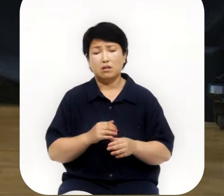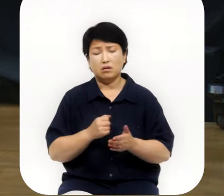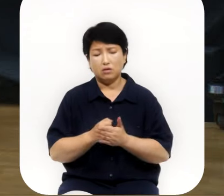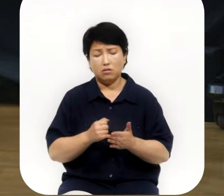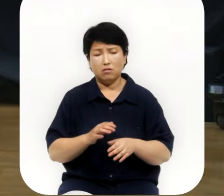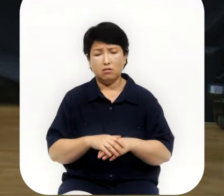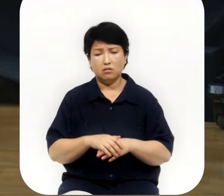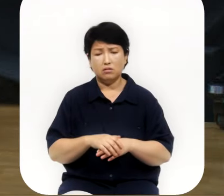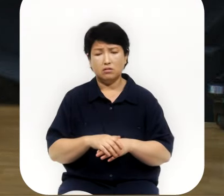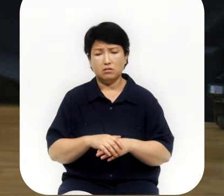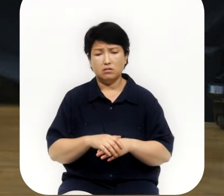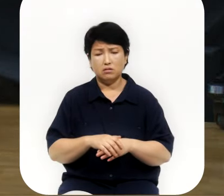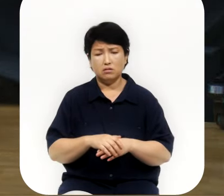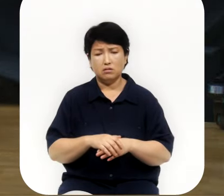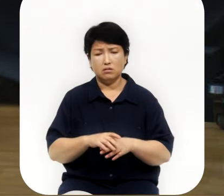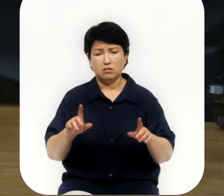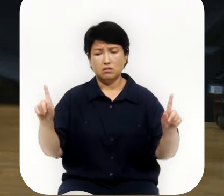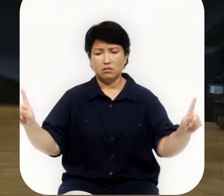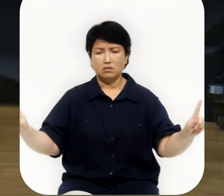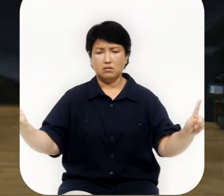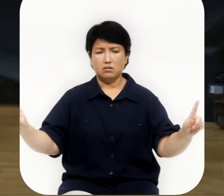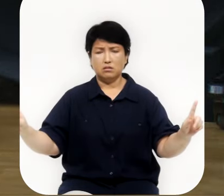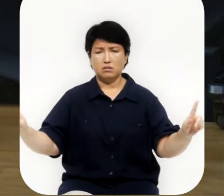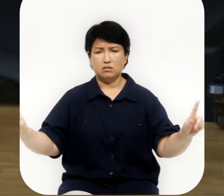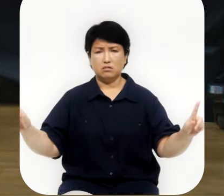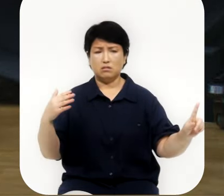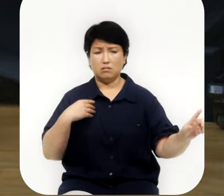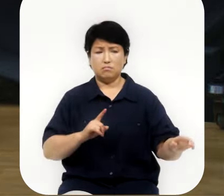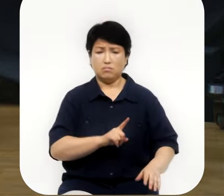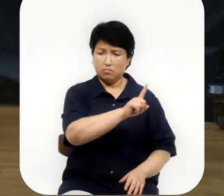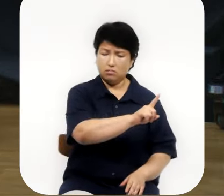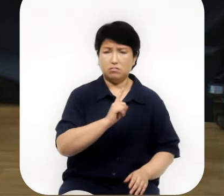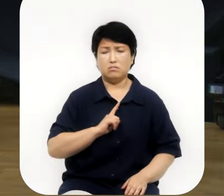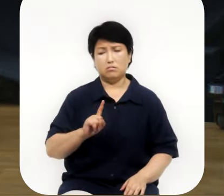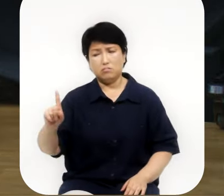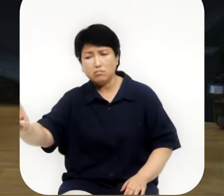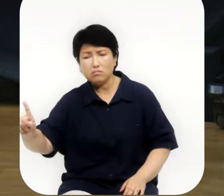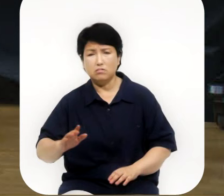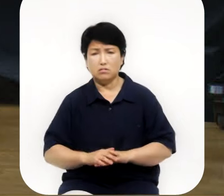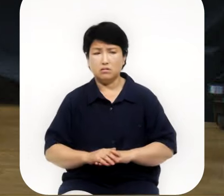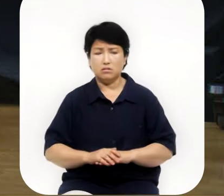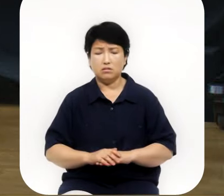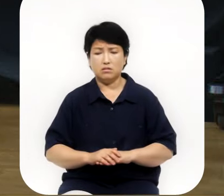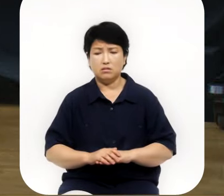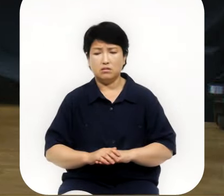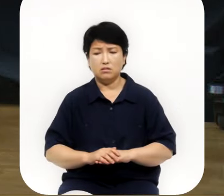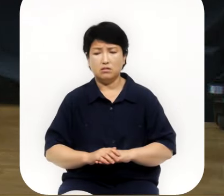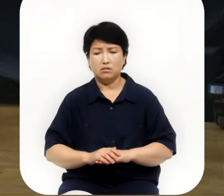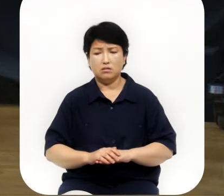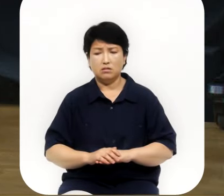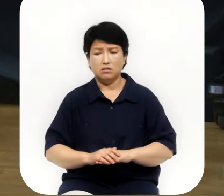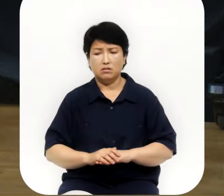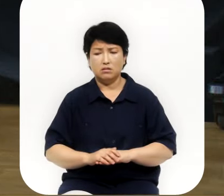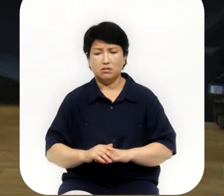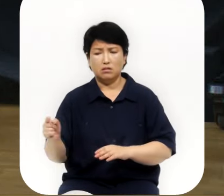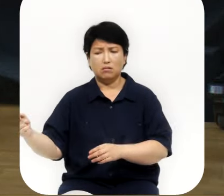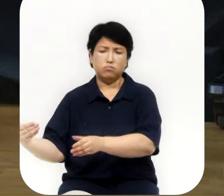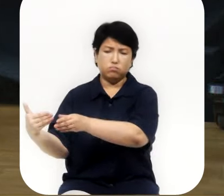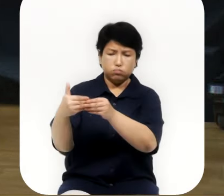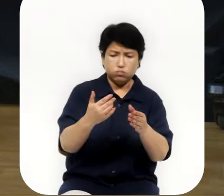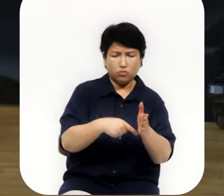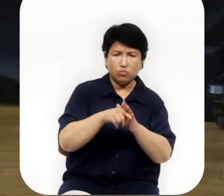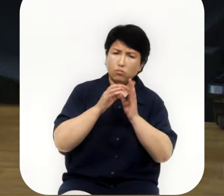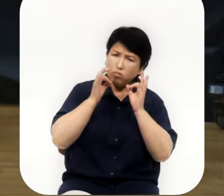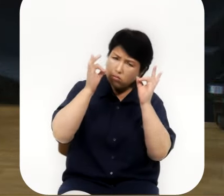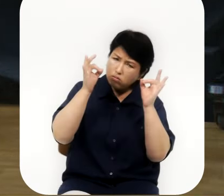뭔가 하나의 입장을 취해서 상대방을 설득하는 것에 더 노력을 기울여야 되는